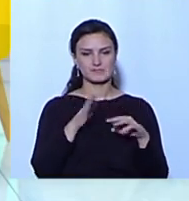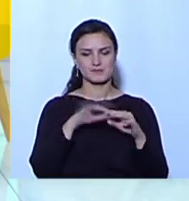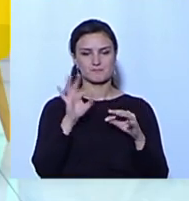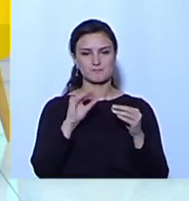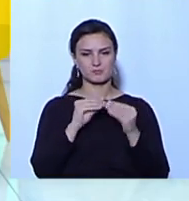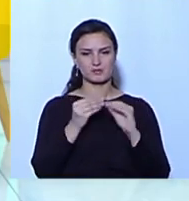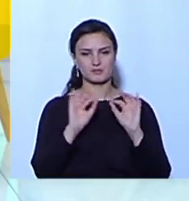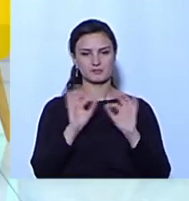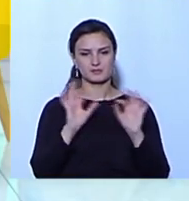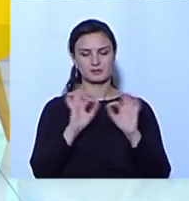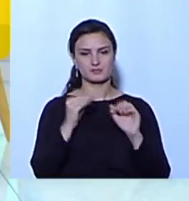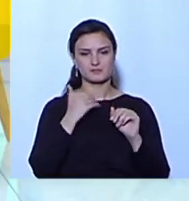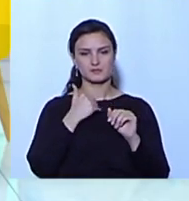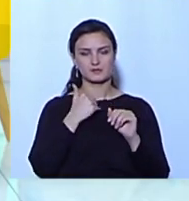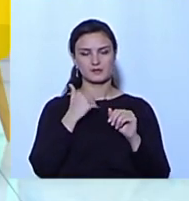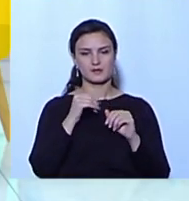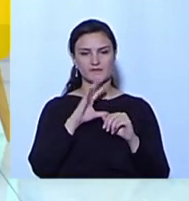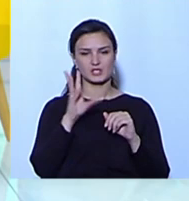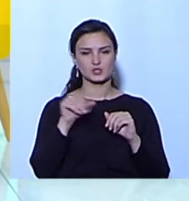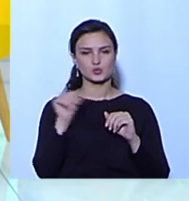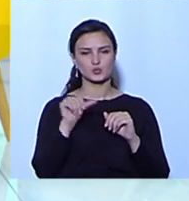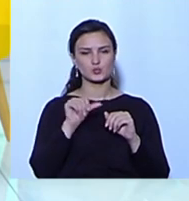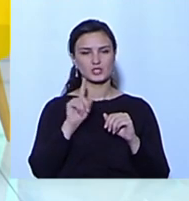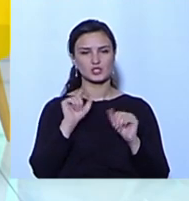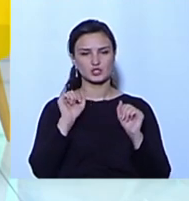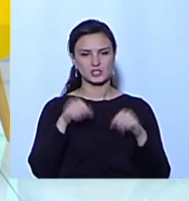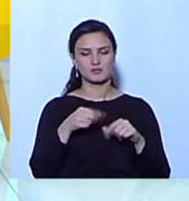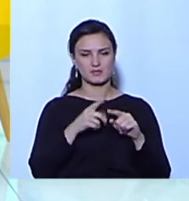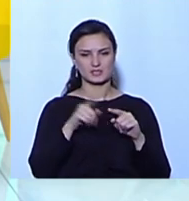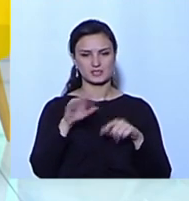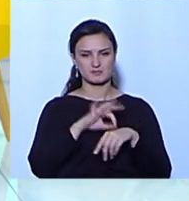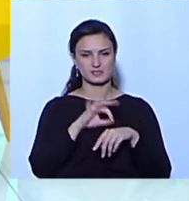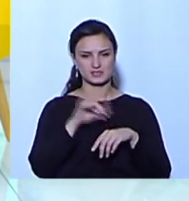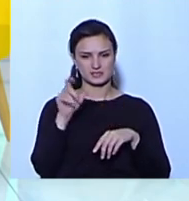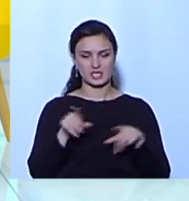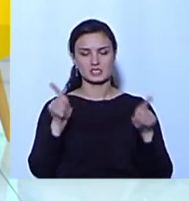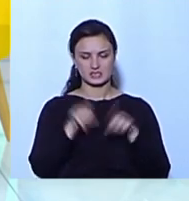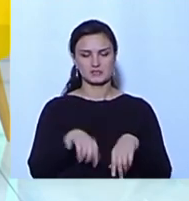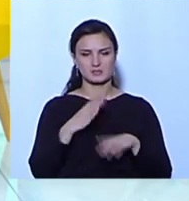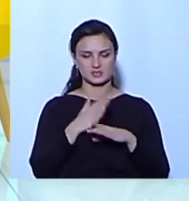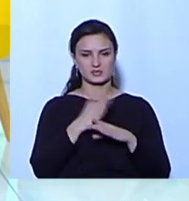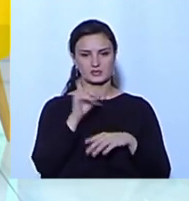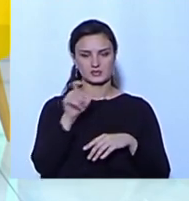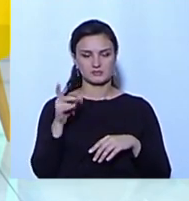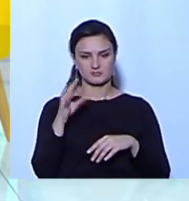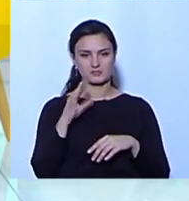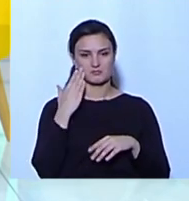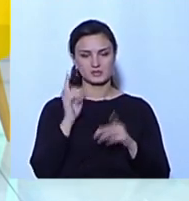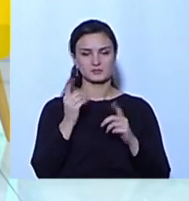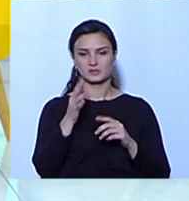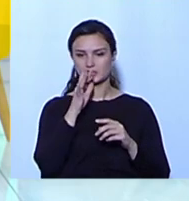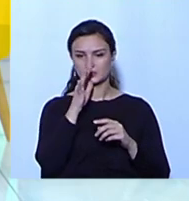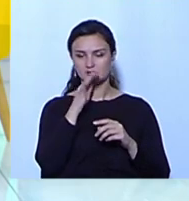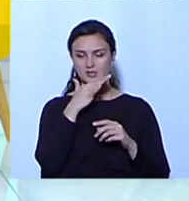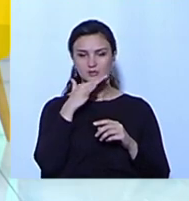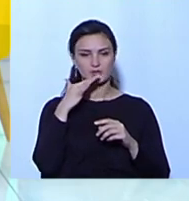პრობლემას შეეხეთ, მე აი თქვენ ყველაზე ცუდი ვარიანტი რაც შეიძლება ასეთი პაციენტები იყოს, ასეთებიც არსებობენ. დიახ. მართალია მათი რაოდენობა არ